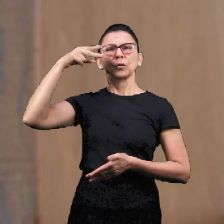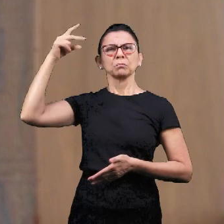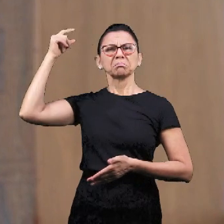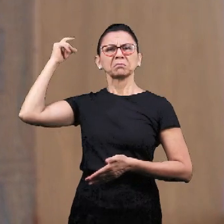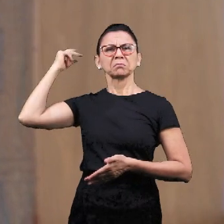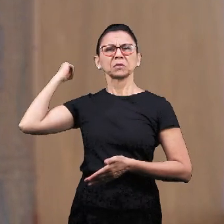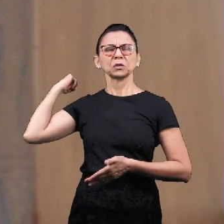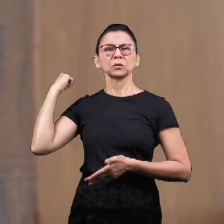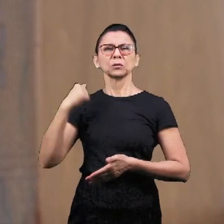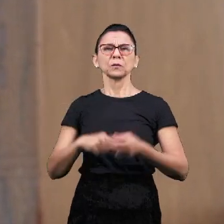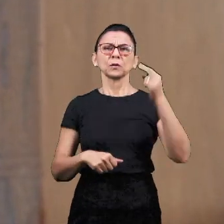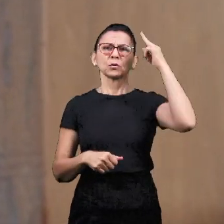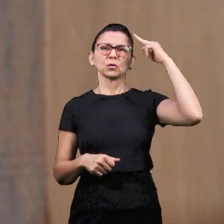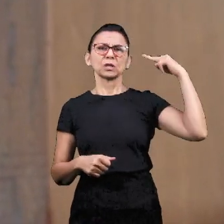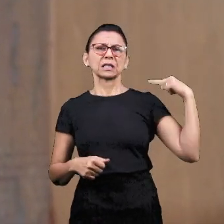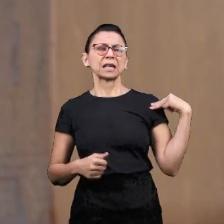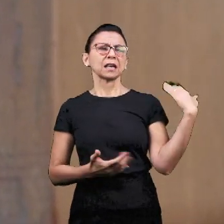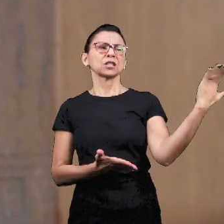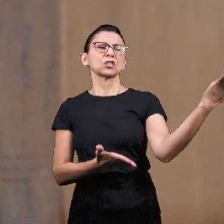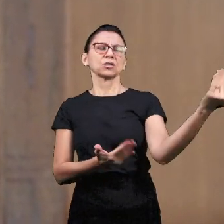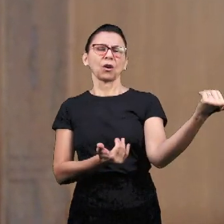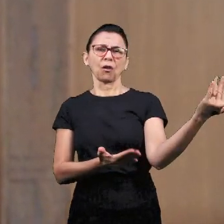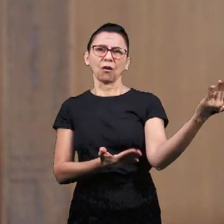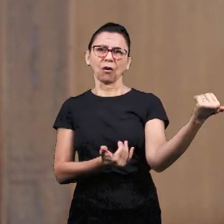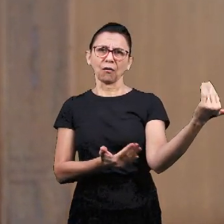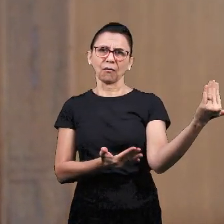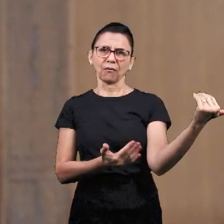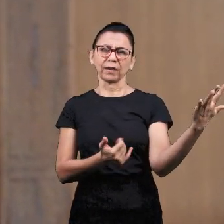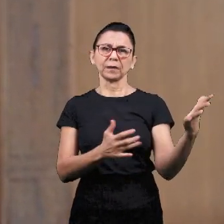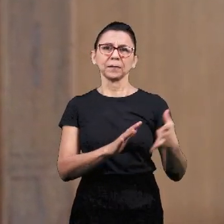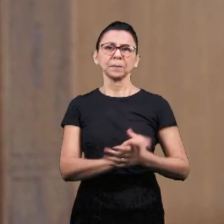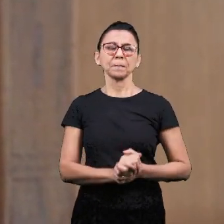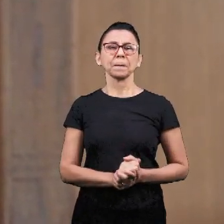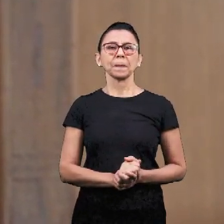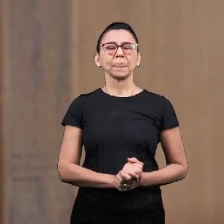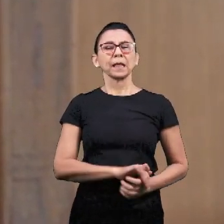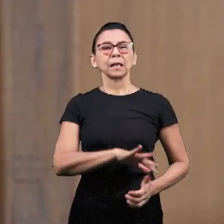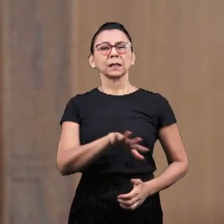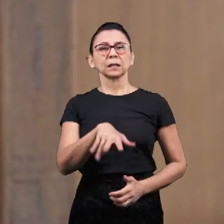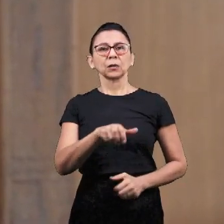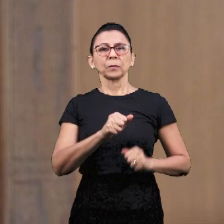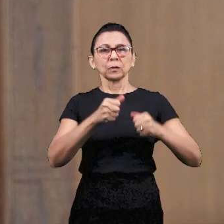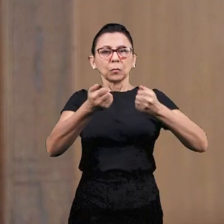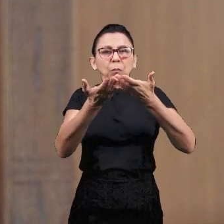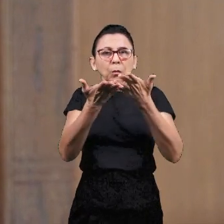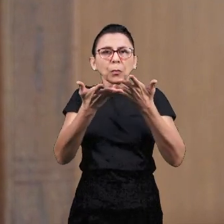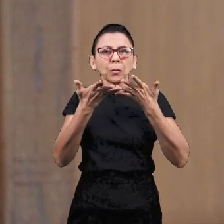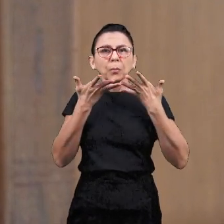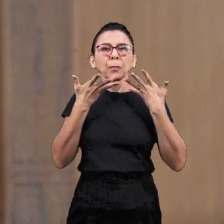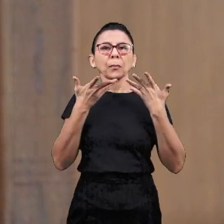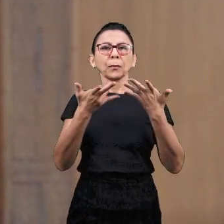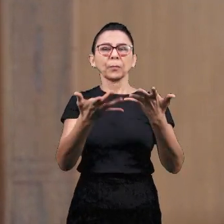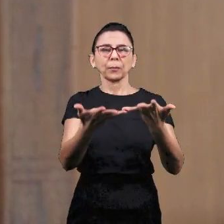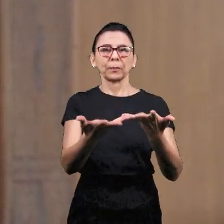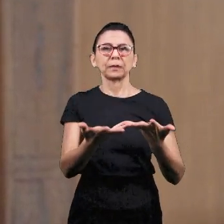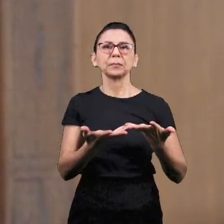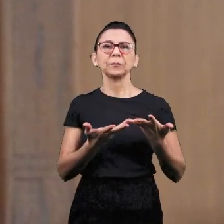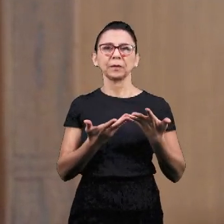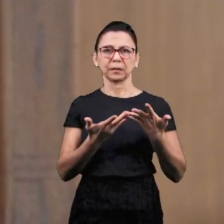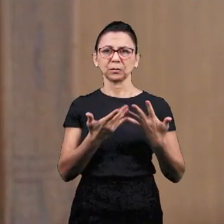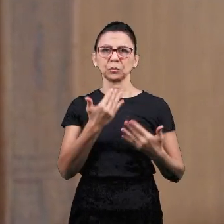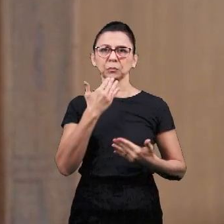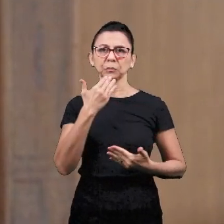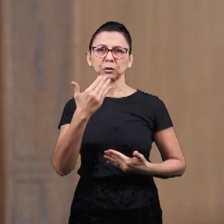à travers un rêve à Joseph. Donc, les rameaux de blé des frères s'inclinaient devant